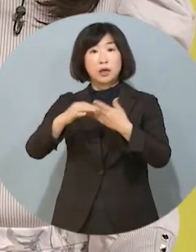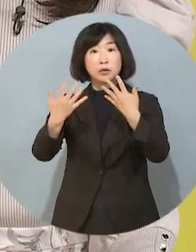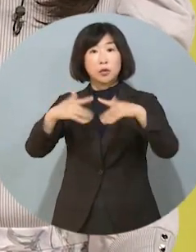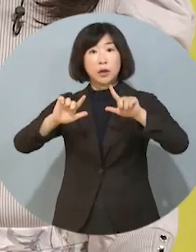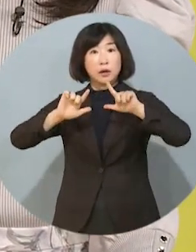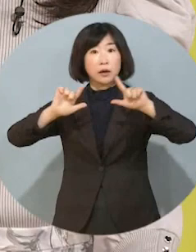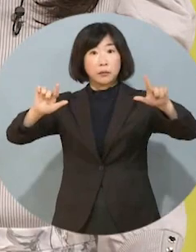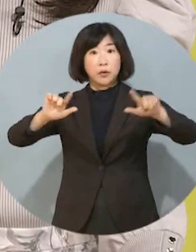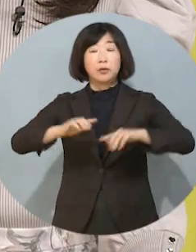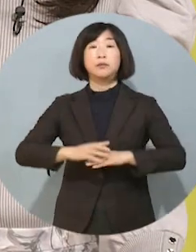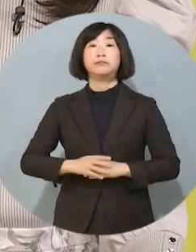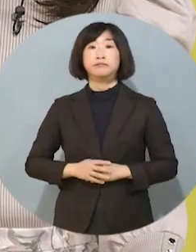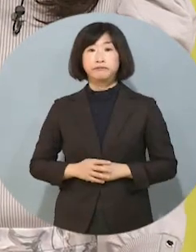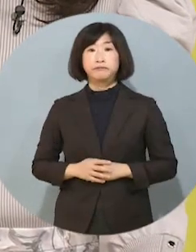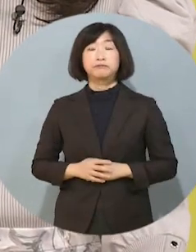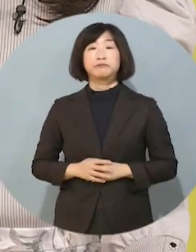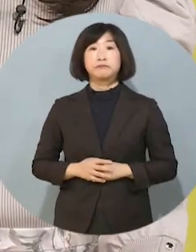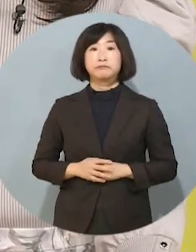発表しまし